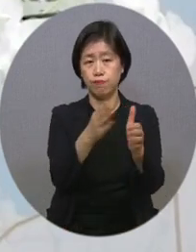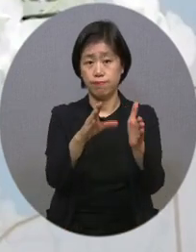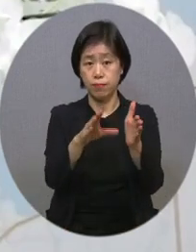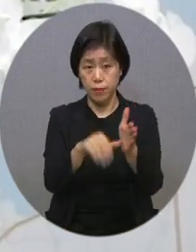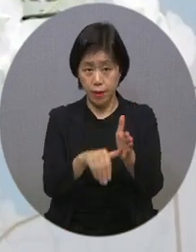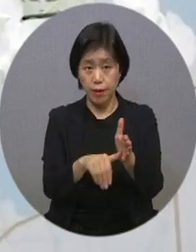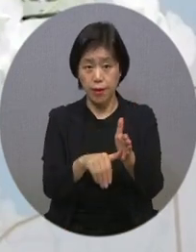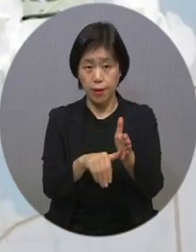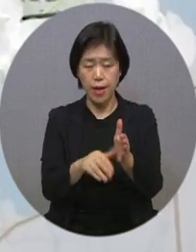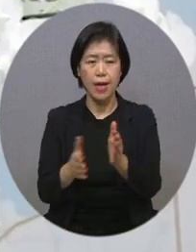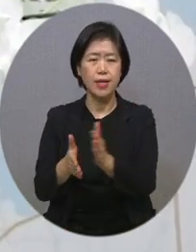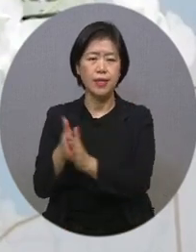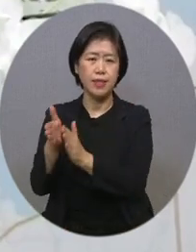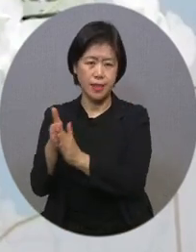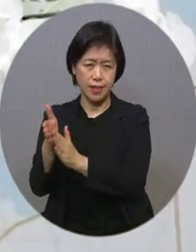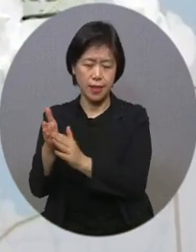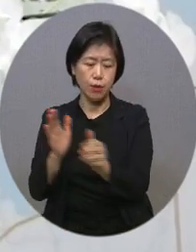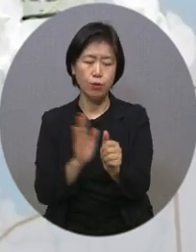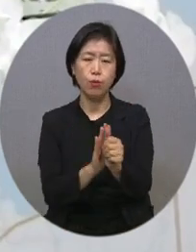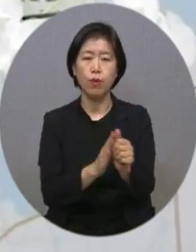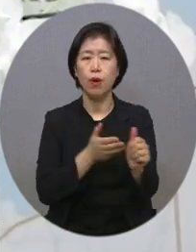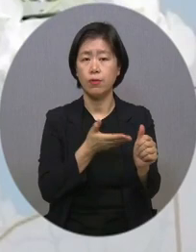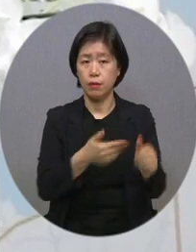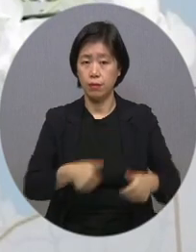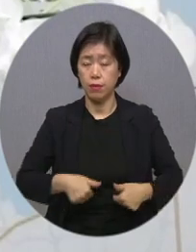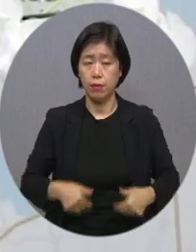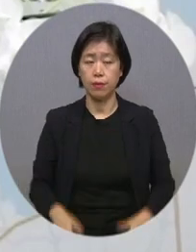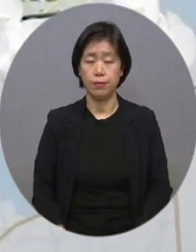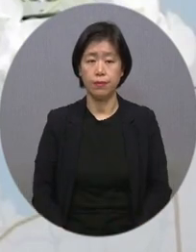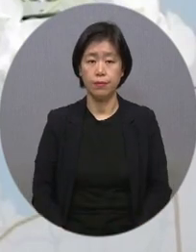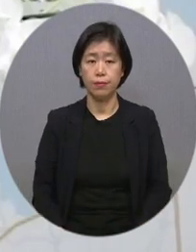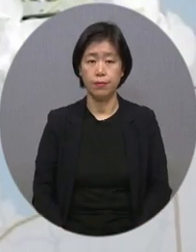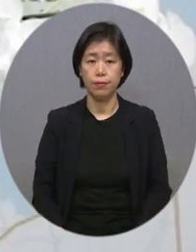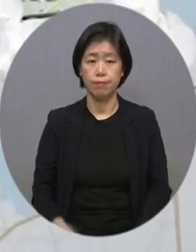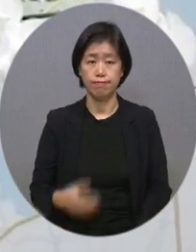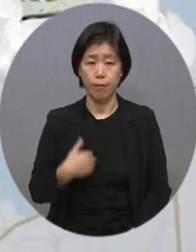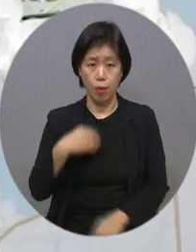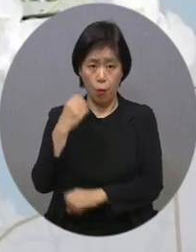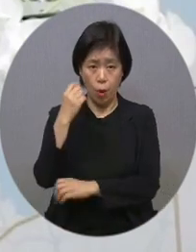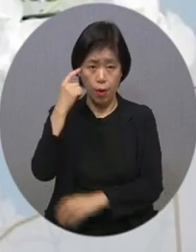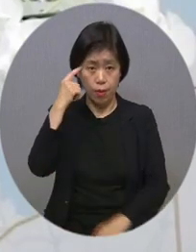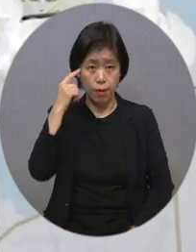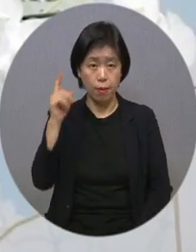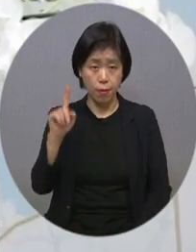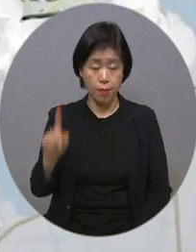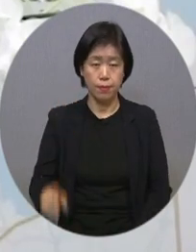말하자면 우리 시가 나서서 해줘야 돼요. 그래서 원래 저는